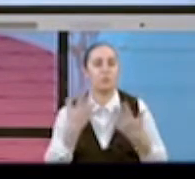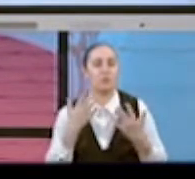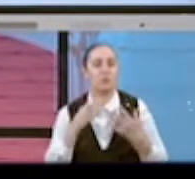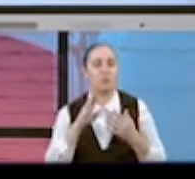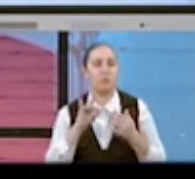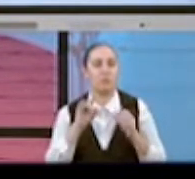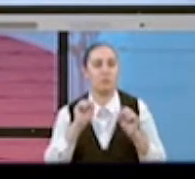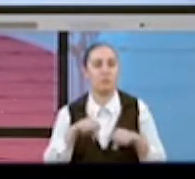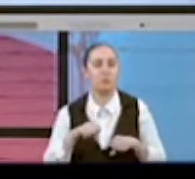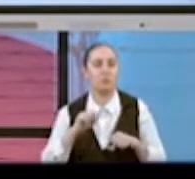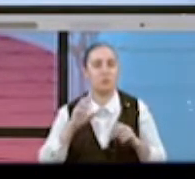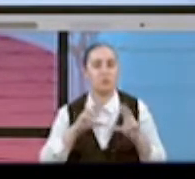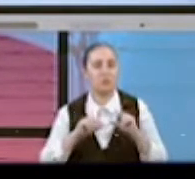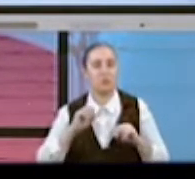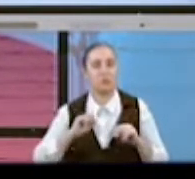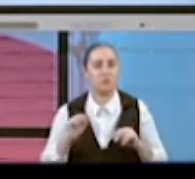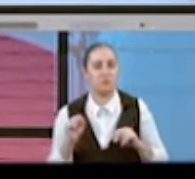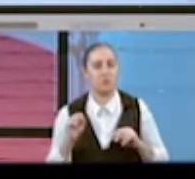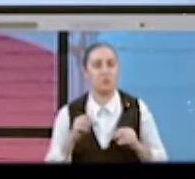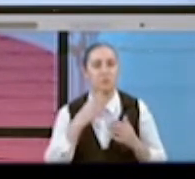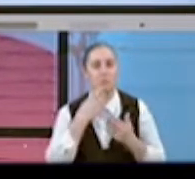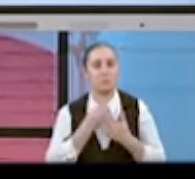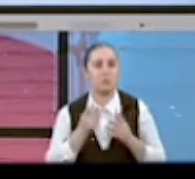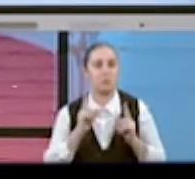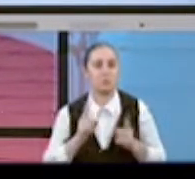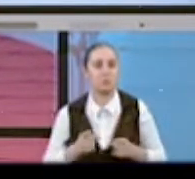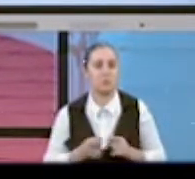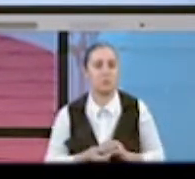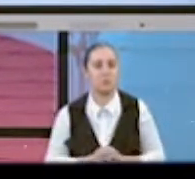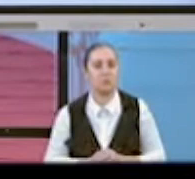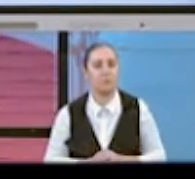мы можем считать своим настоящим другом.